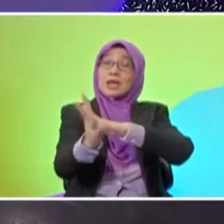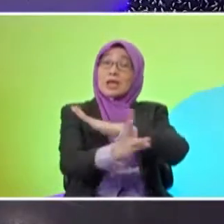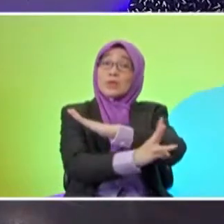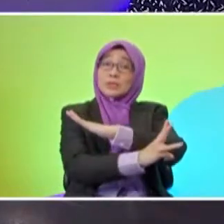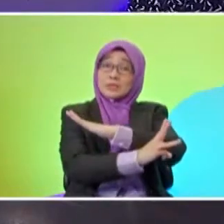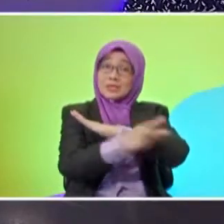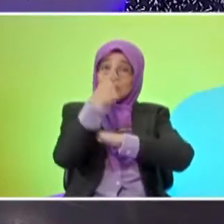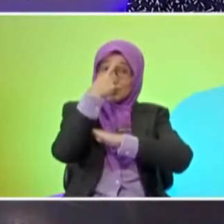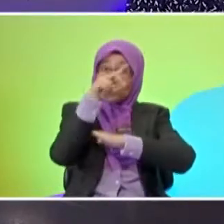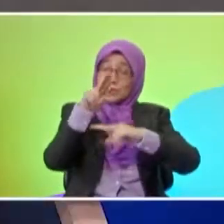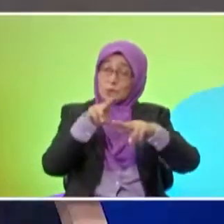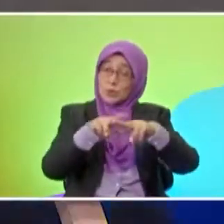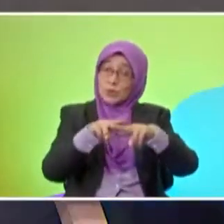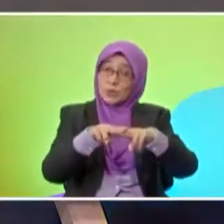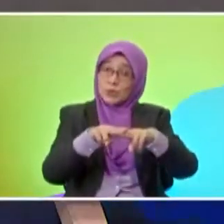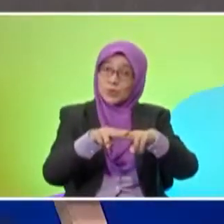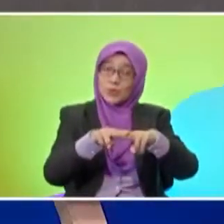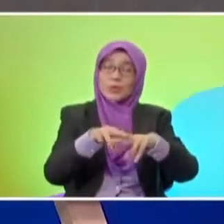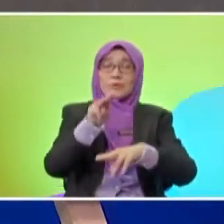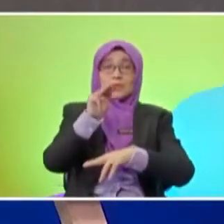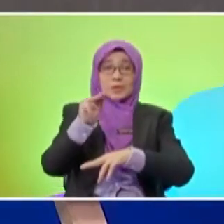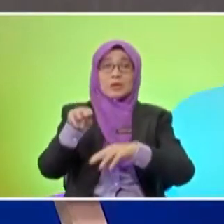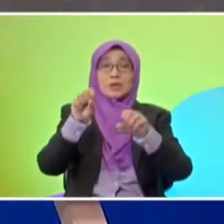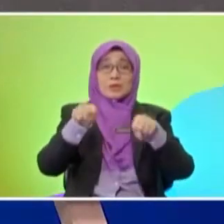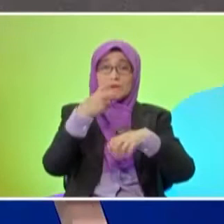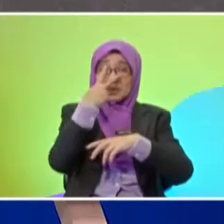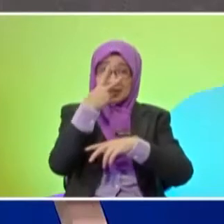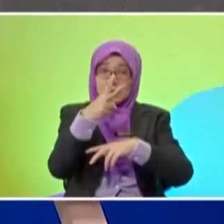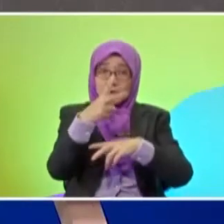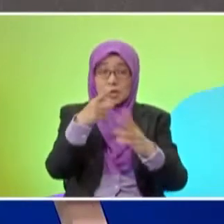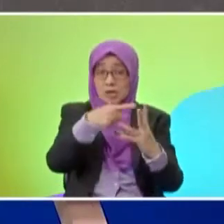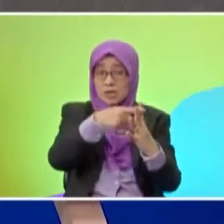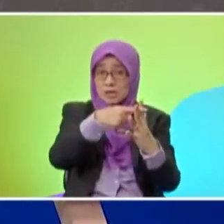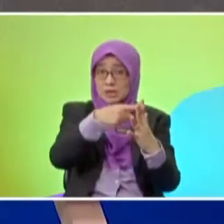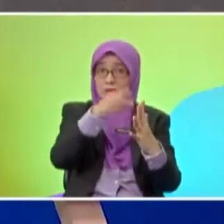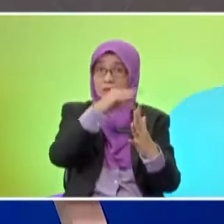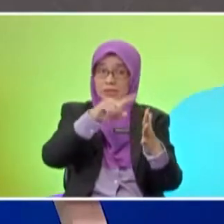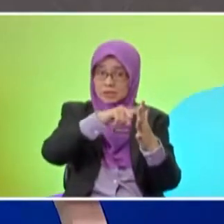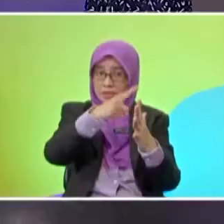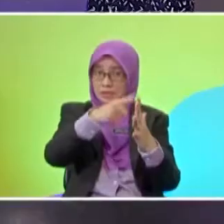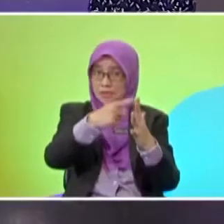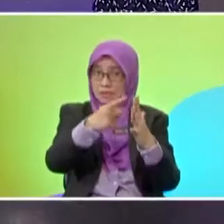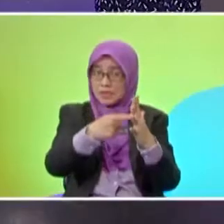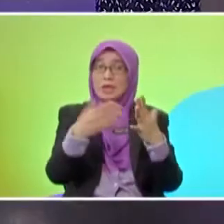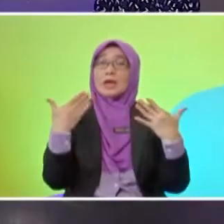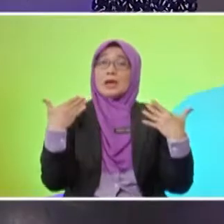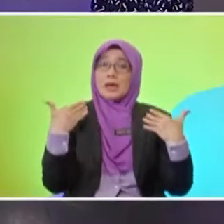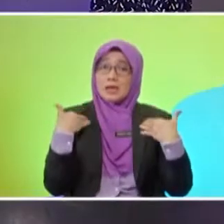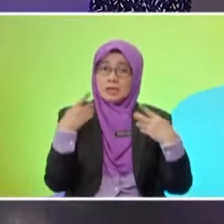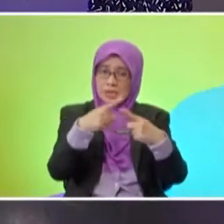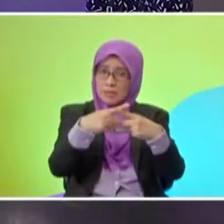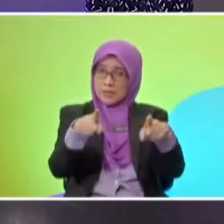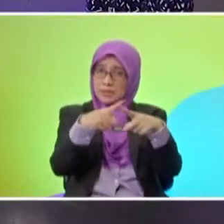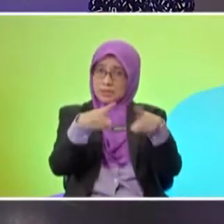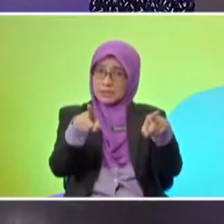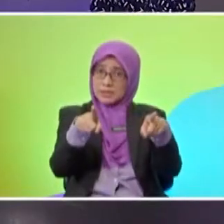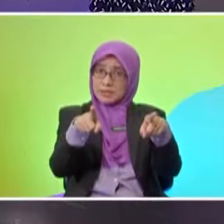dan murid-muridnya di rumah boleh lihat antara reintroduced Uni Ajeng perbedaan Tahu betul